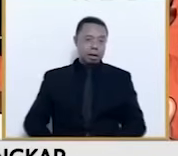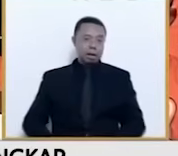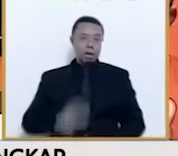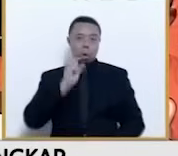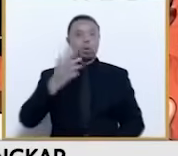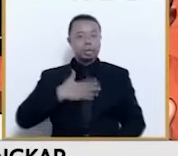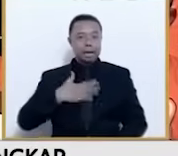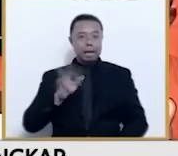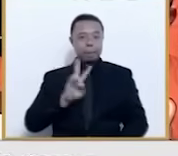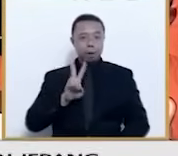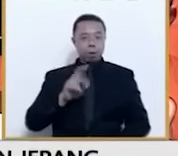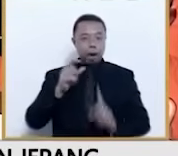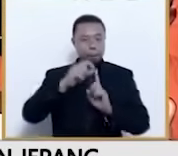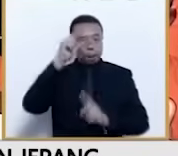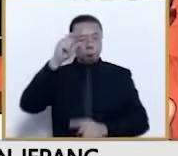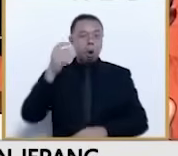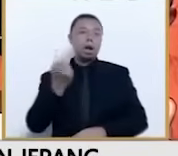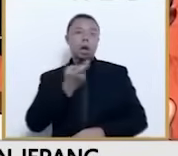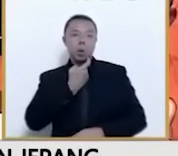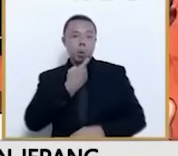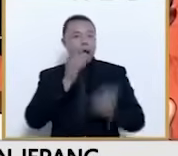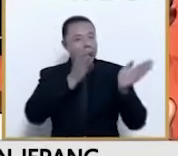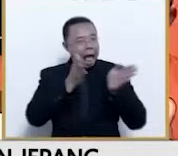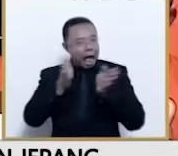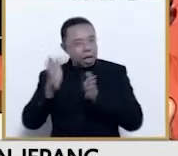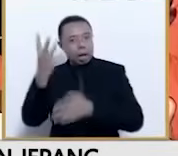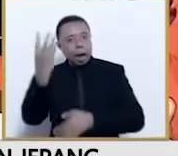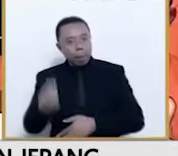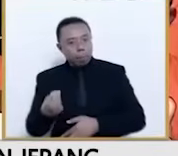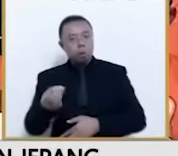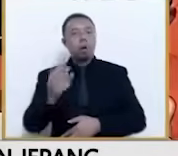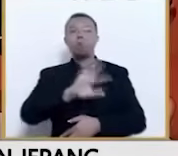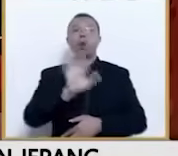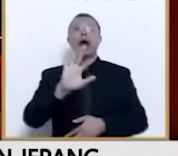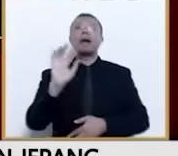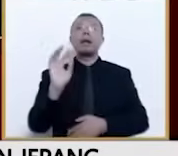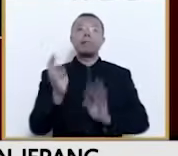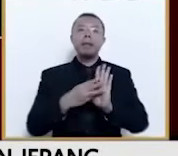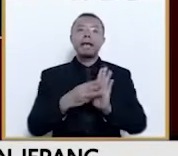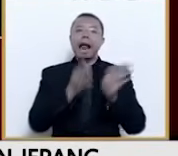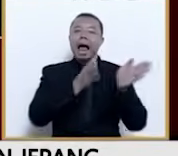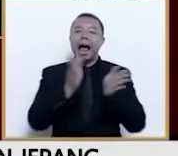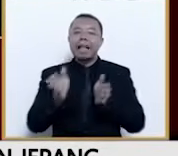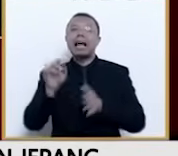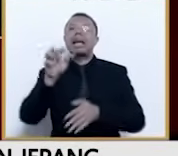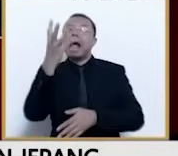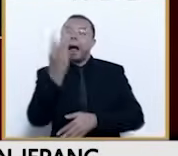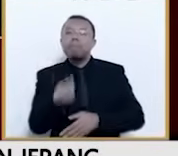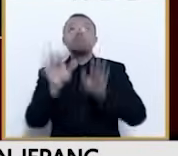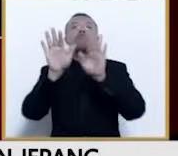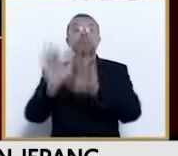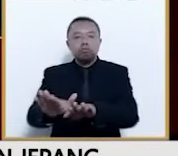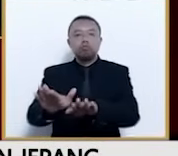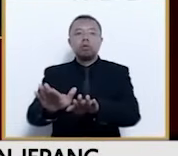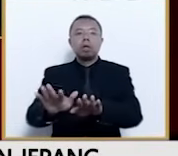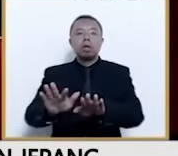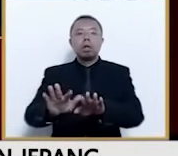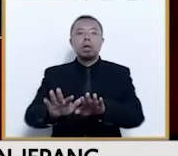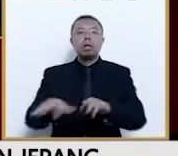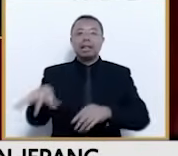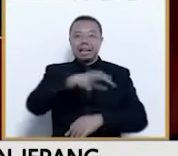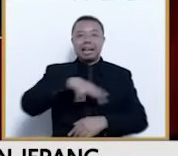Bagi saya dan Bang Dul, menata kampung bukan hanya sekedar menata itu kampungnya.